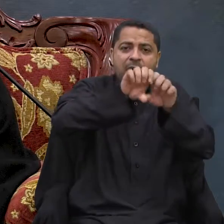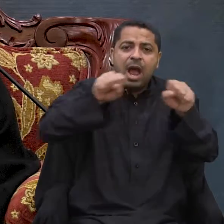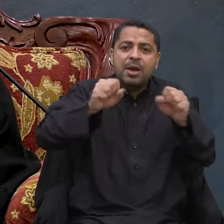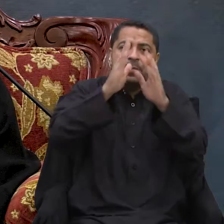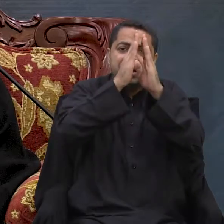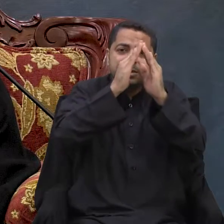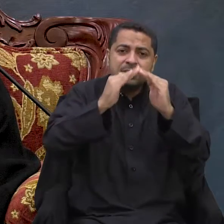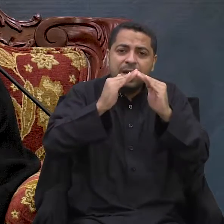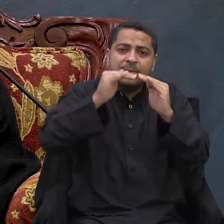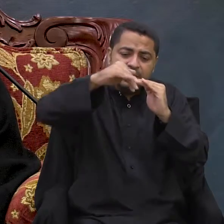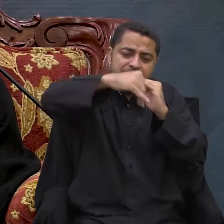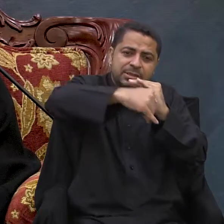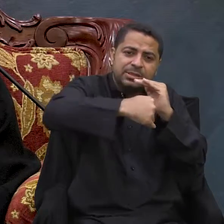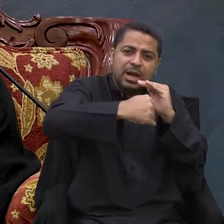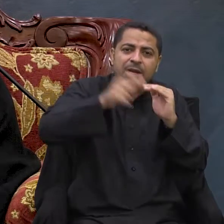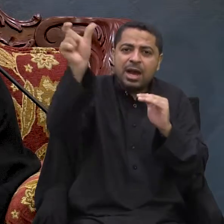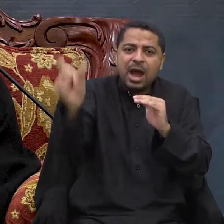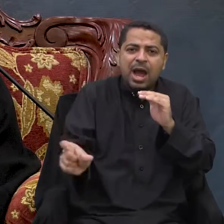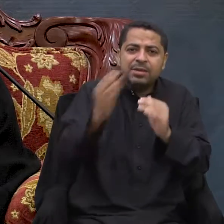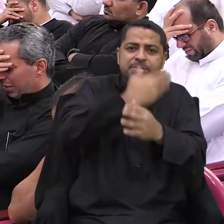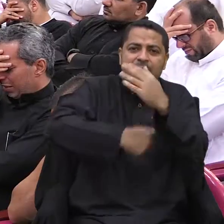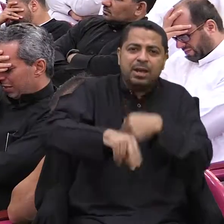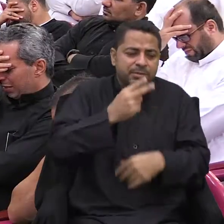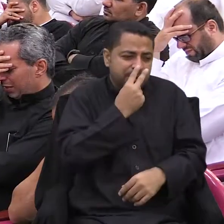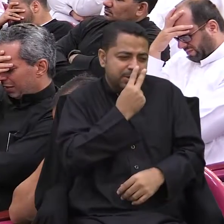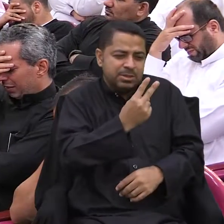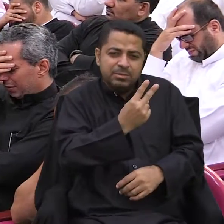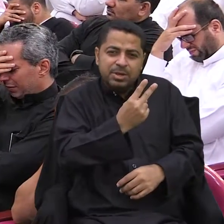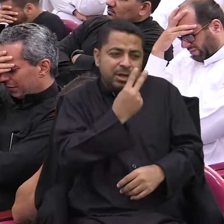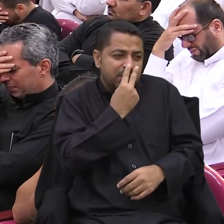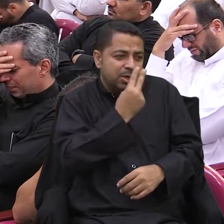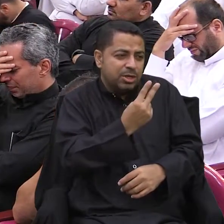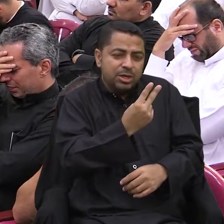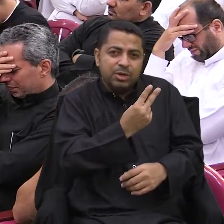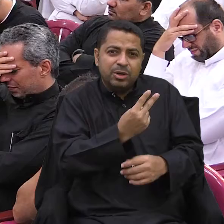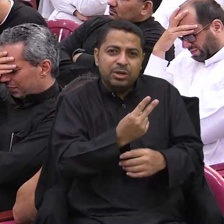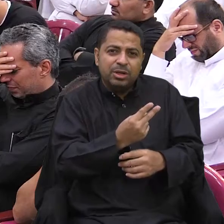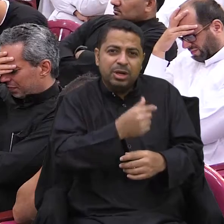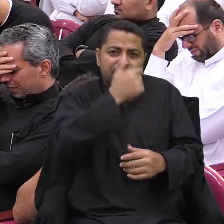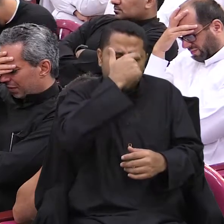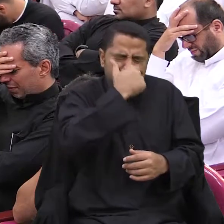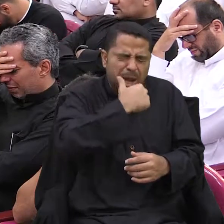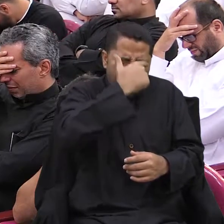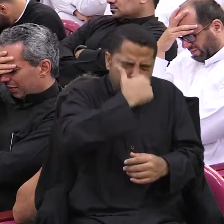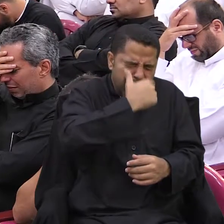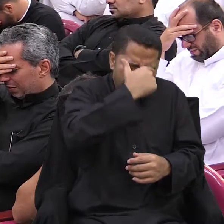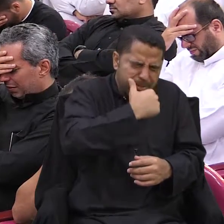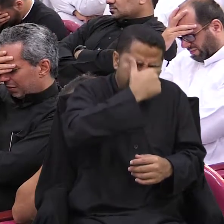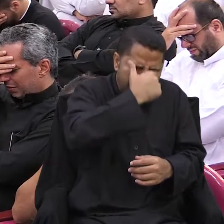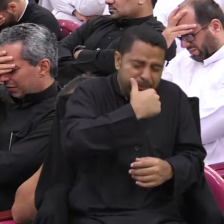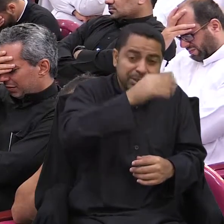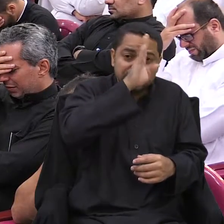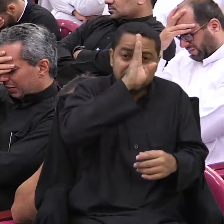خيمة العباس فقوض تلك الخيمة، يعني صاحب الخيمة وقع